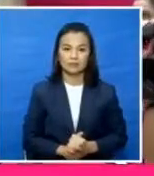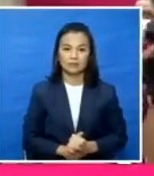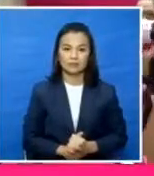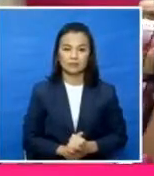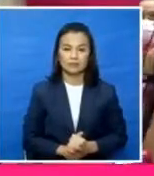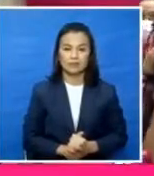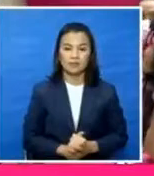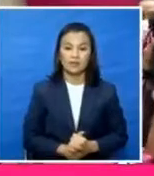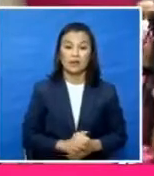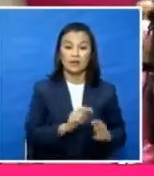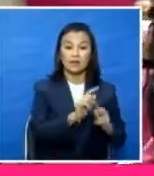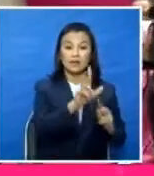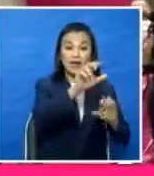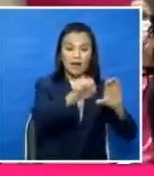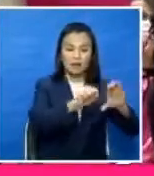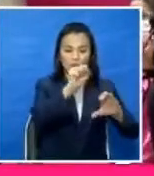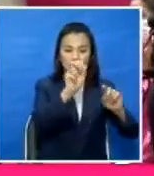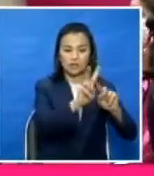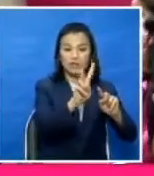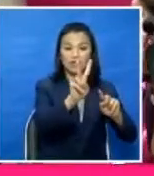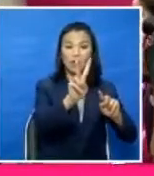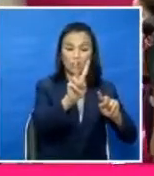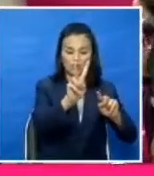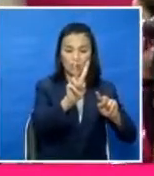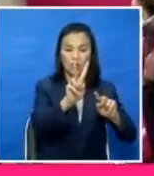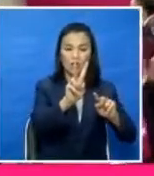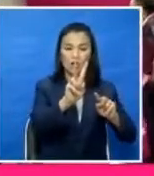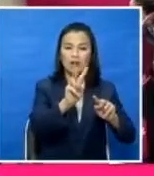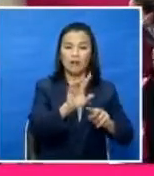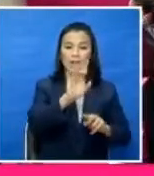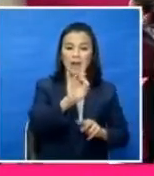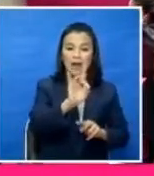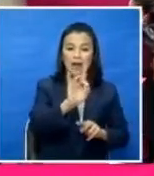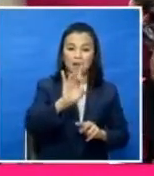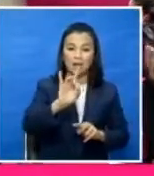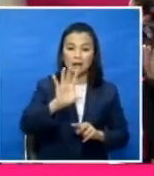8464460อันดับที่3หมุนครั้งที่2เลขที่ออก